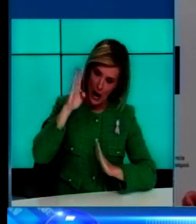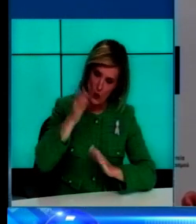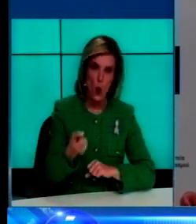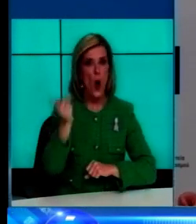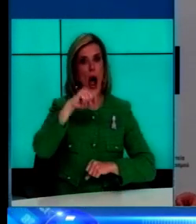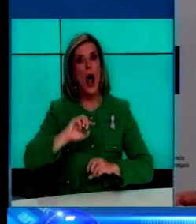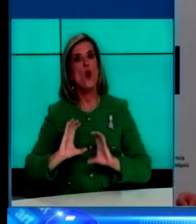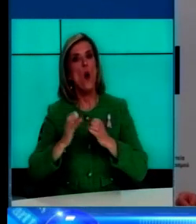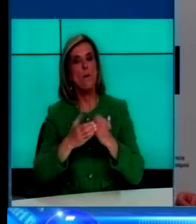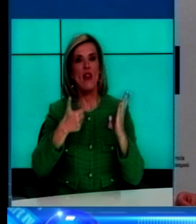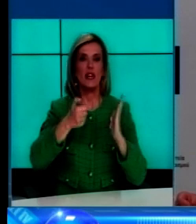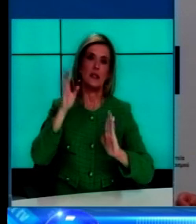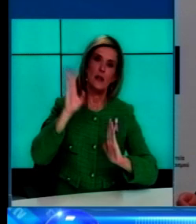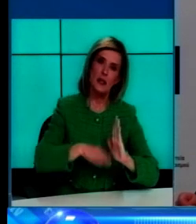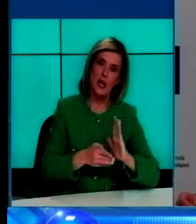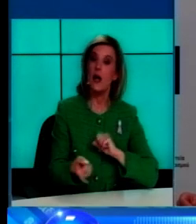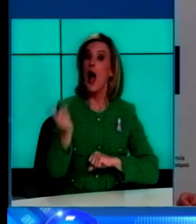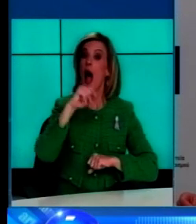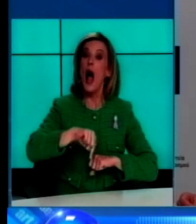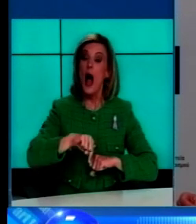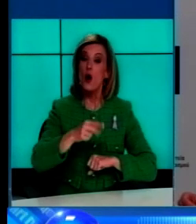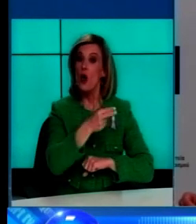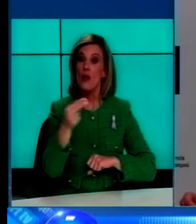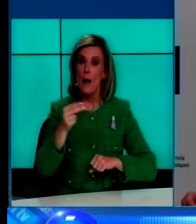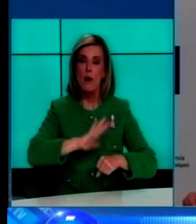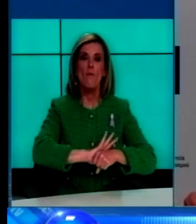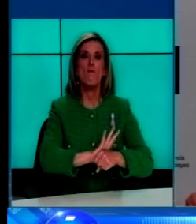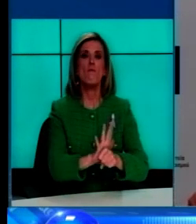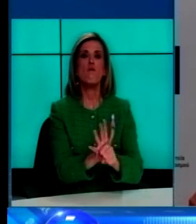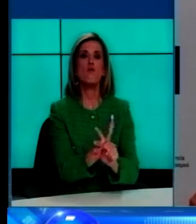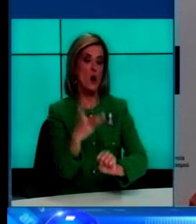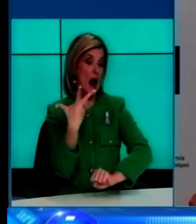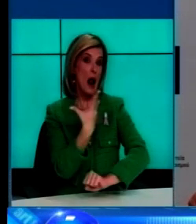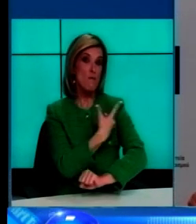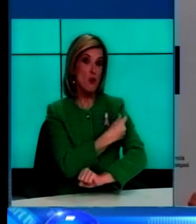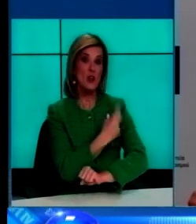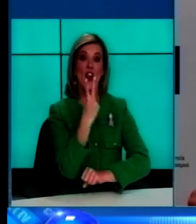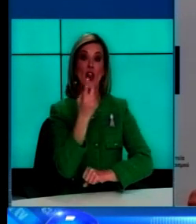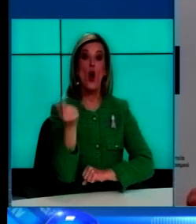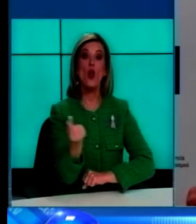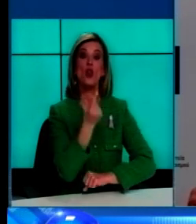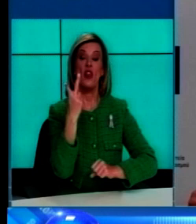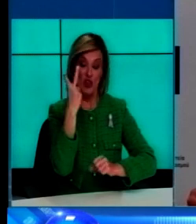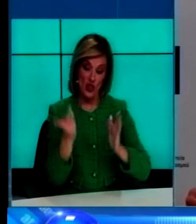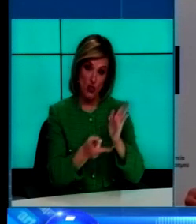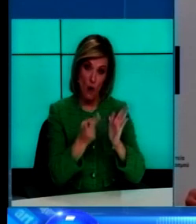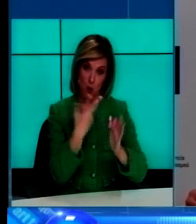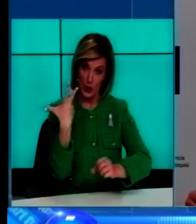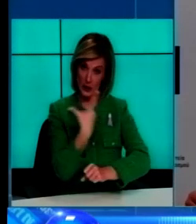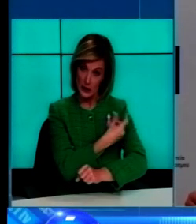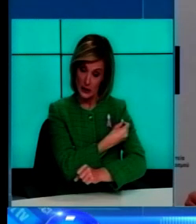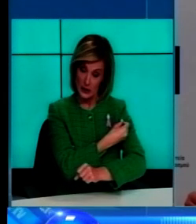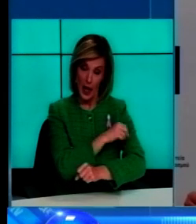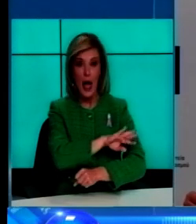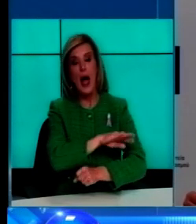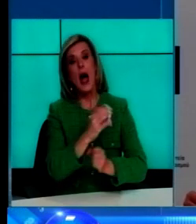Και φυσικά θα σας παρουσιάσω και δεδομένα για τον πλήρη εμβολιασμό, όπου πλήρης εμβολιασμός είναι 2 δόσεις του εμβολίου, εκτός από το μονοδοσικό, επί